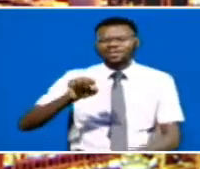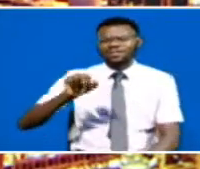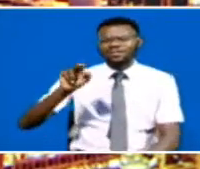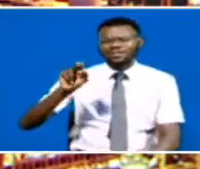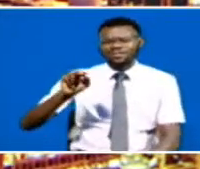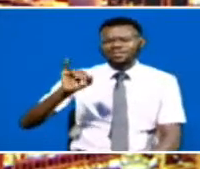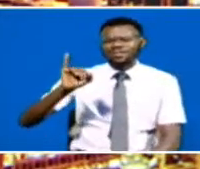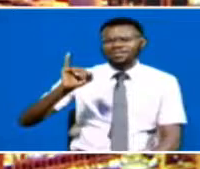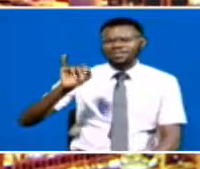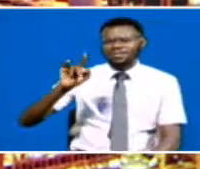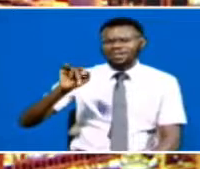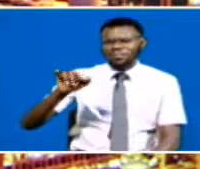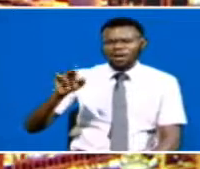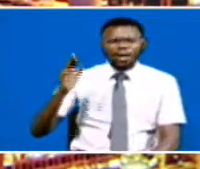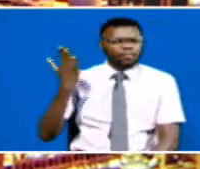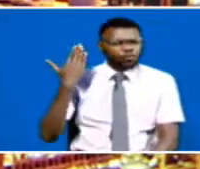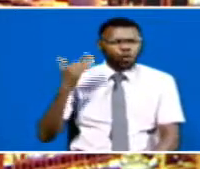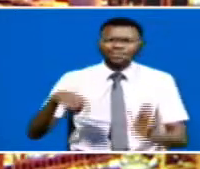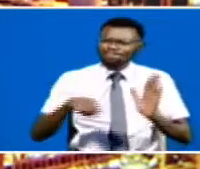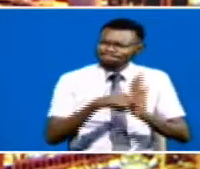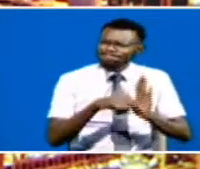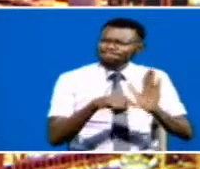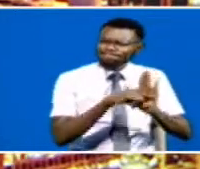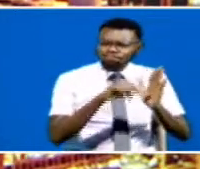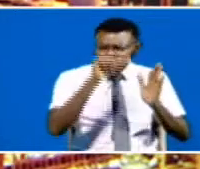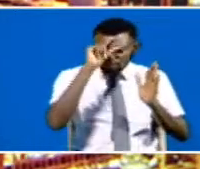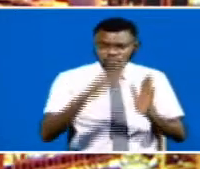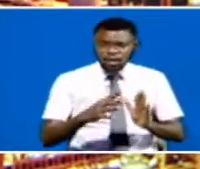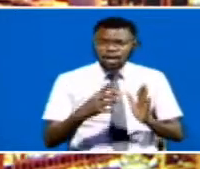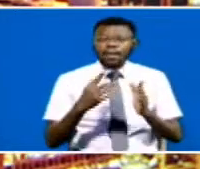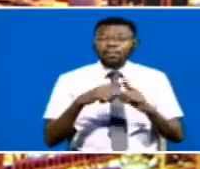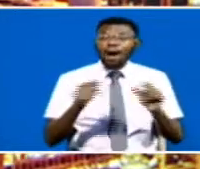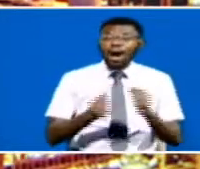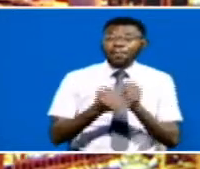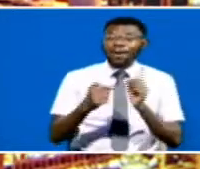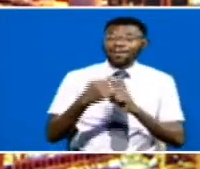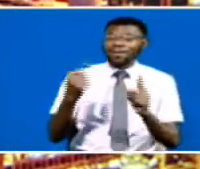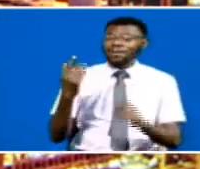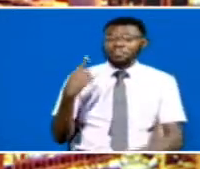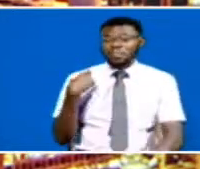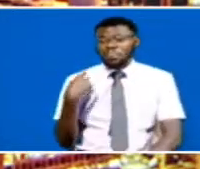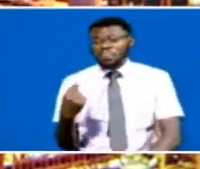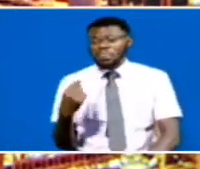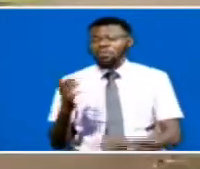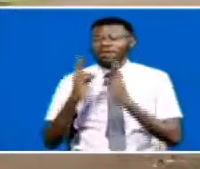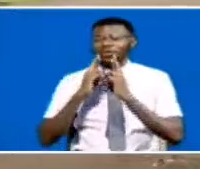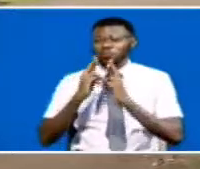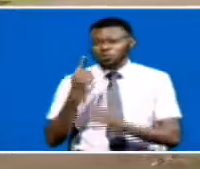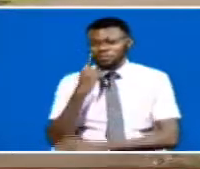Meru kabla ya kuuawa mwezi uliopita. Mwanahabari wetu Husna Muhammad na taarifa hiyo.